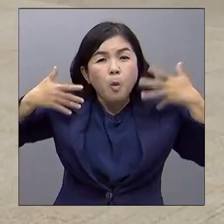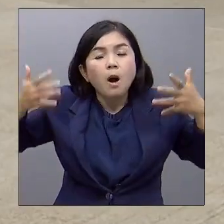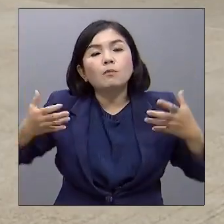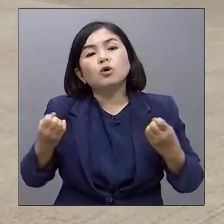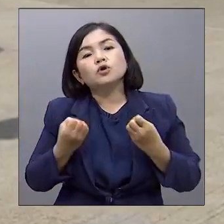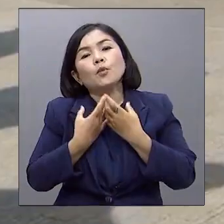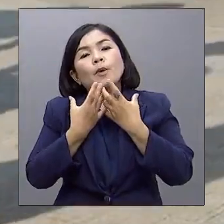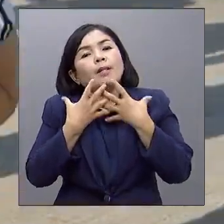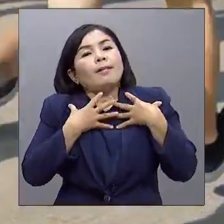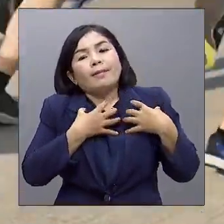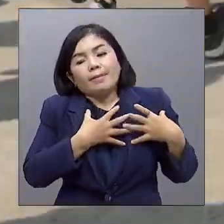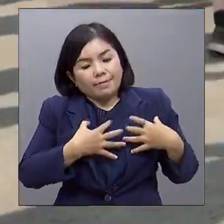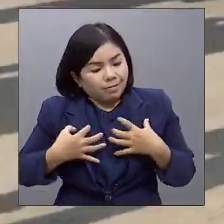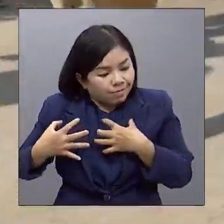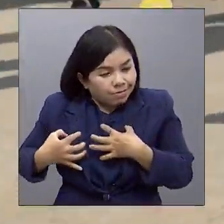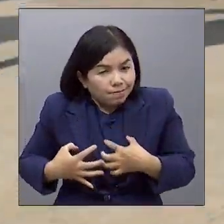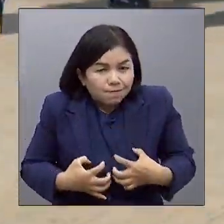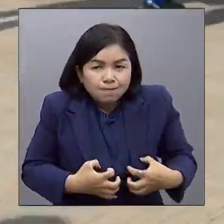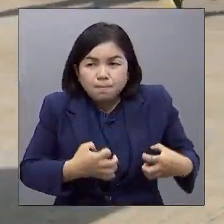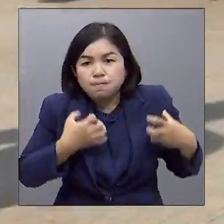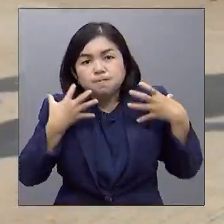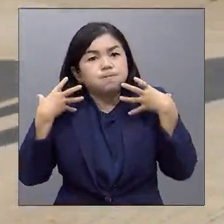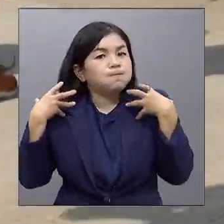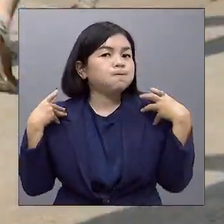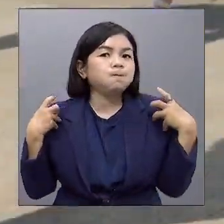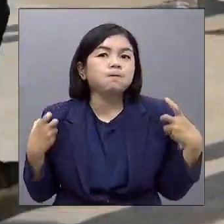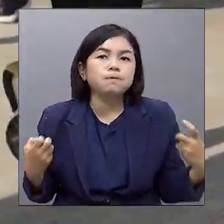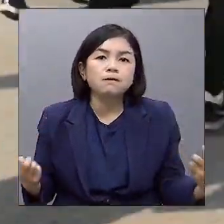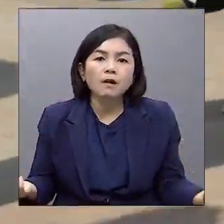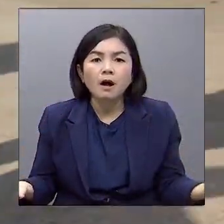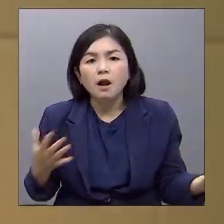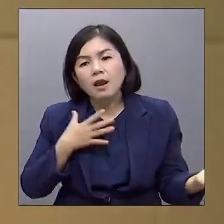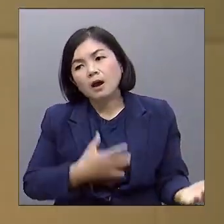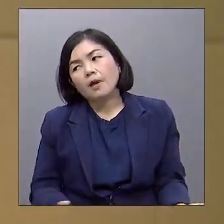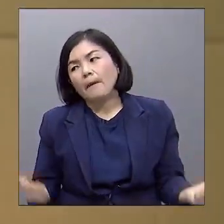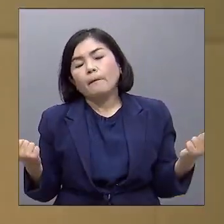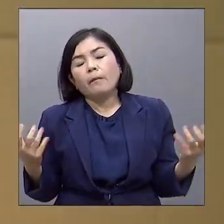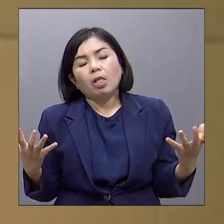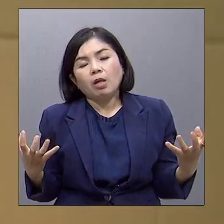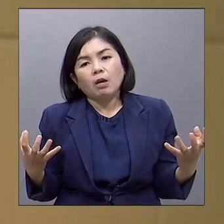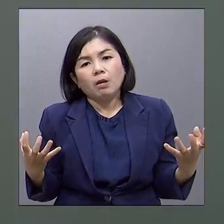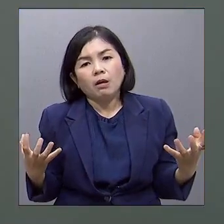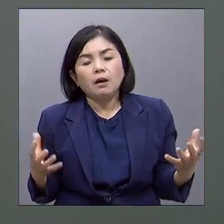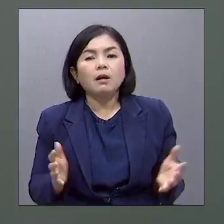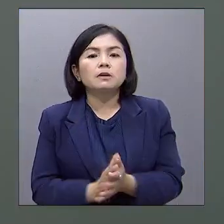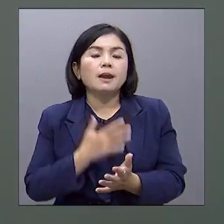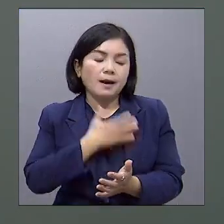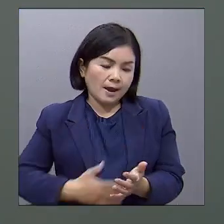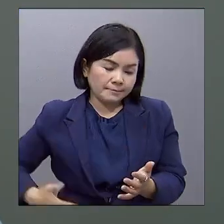ะครับพอเซลล์ในร่างกายค่อยๆตายเยอะขึ้นมากขึ้นถึงจุดหนึ่งเนี่ยมันก็จะทำให้ร่างกายของเราหยุดทำงานได้ในอวัยวะต่าง